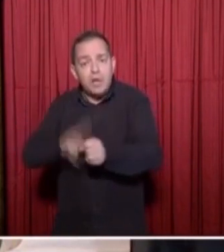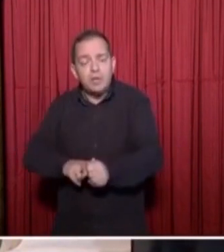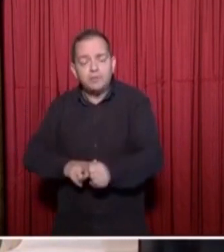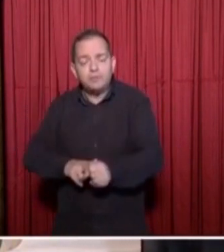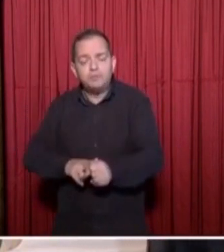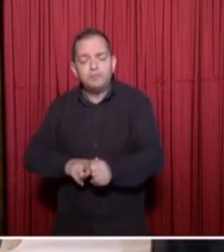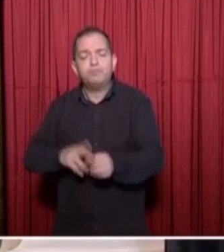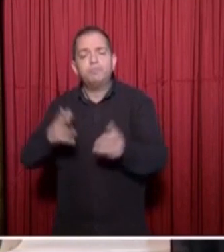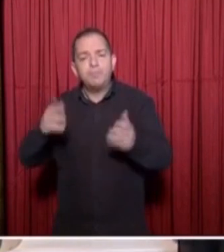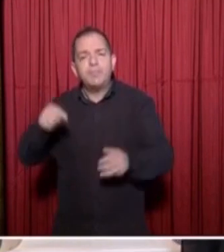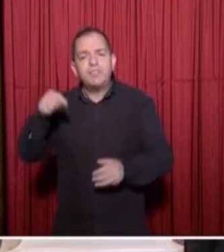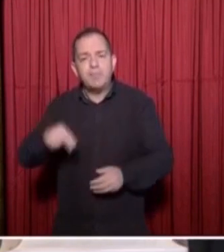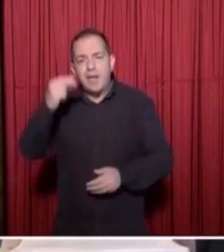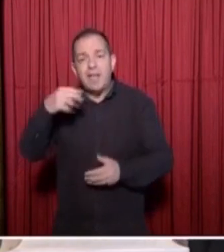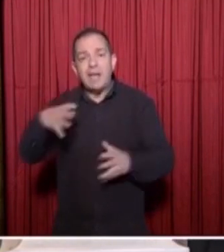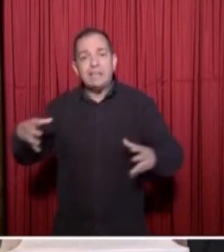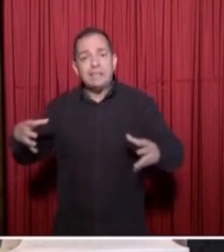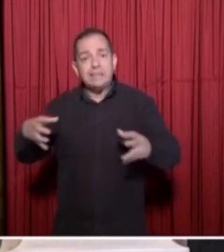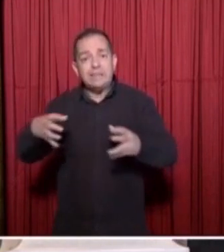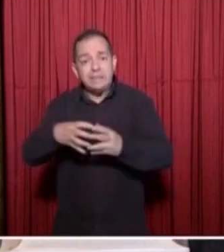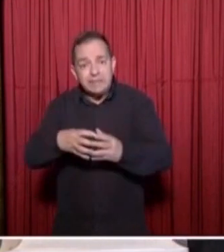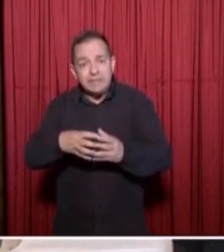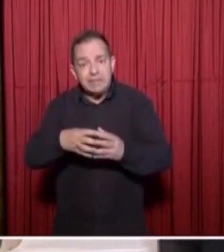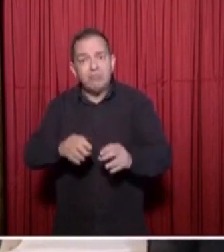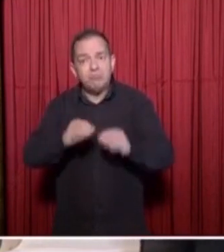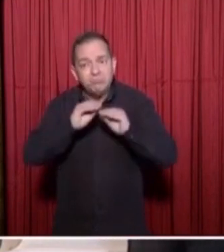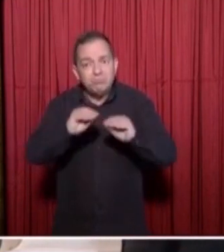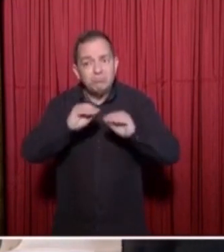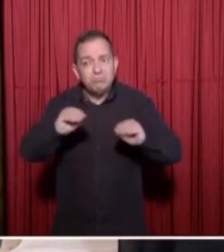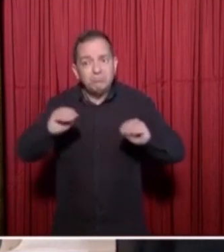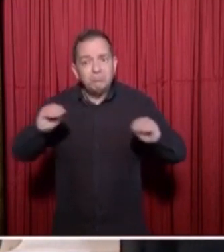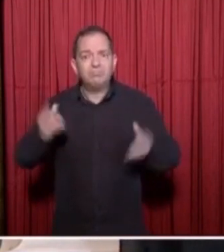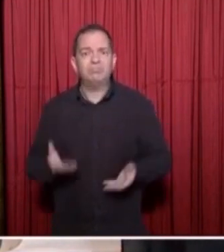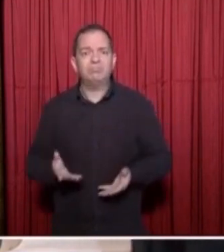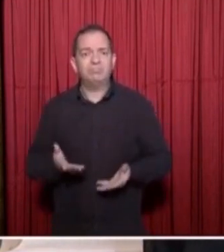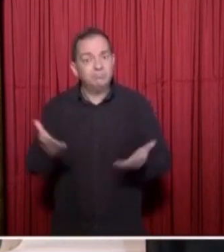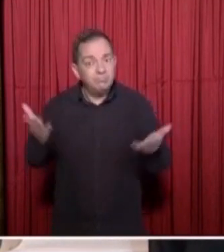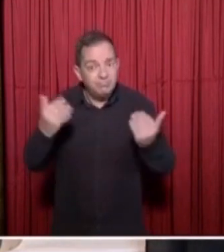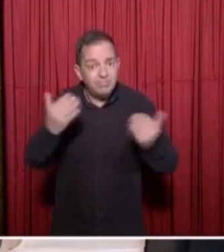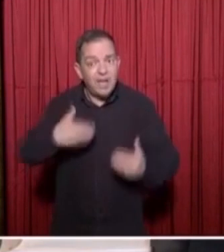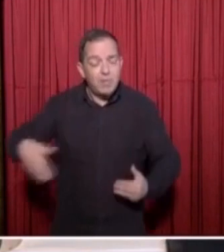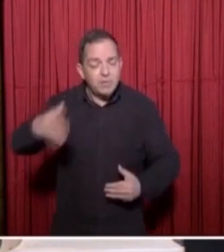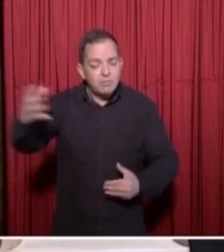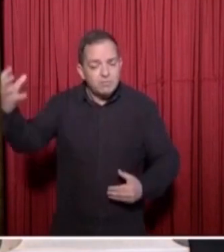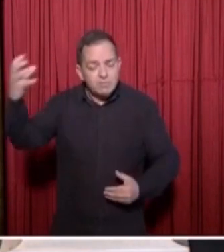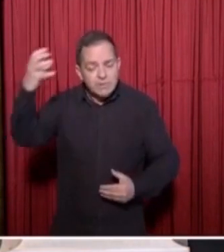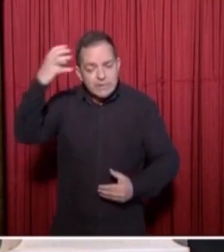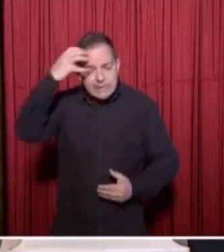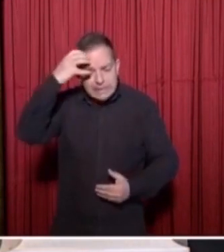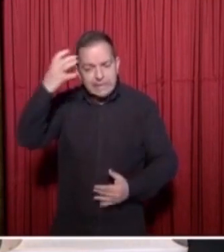μας προσφέρει σήμερα η Εκκλησία, καθώς μας καλεί να αναμνηστούμε, να